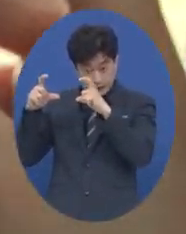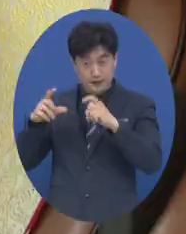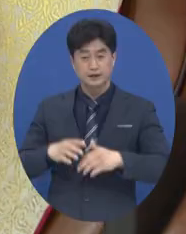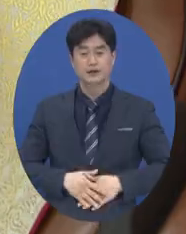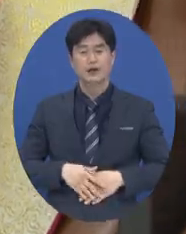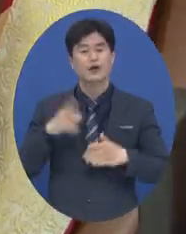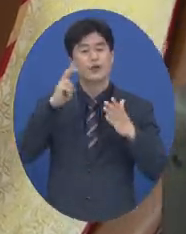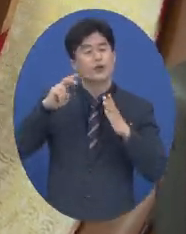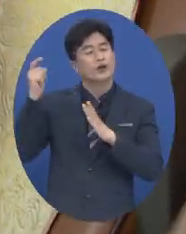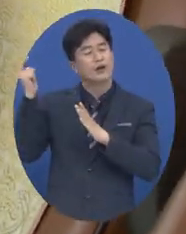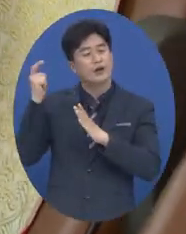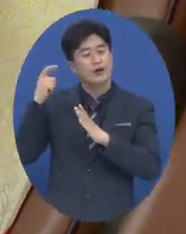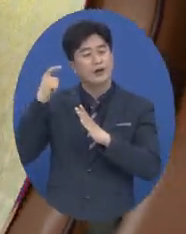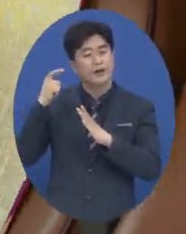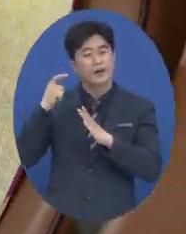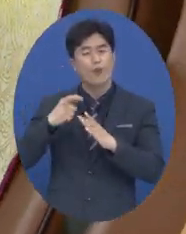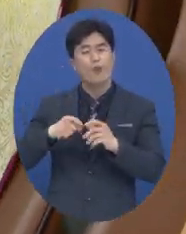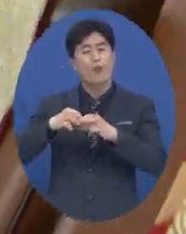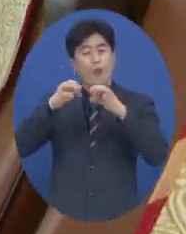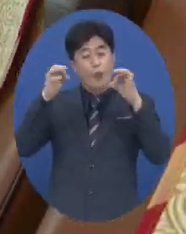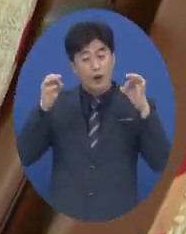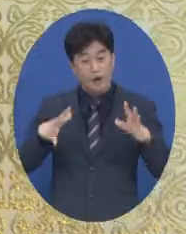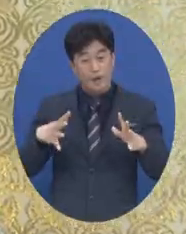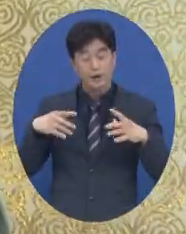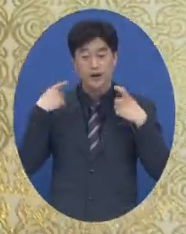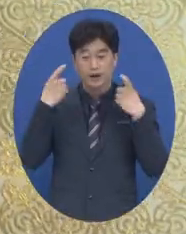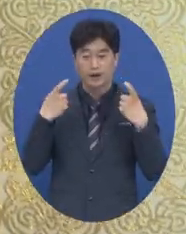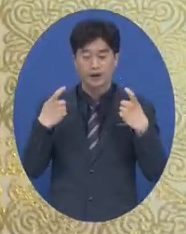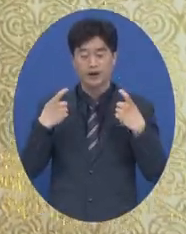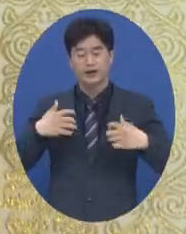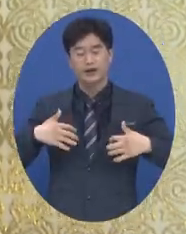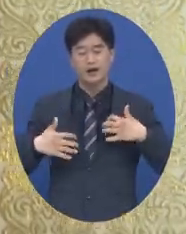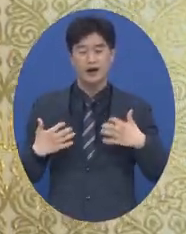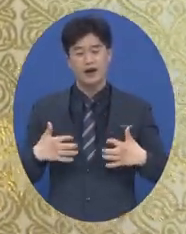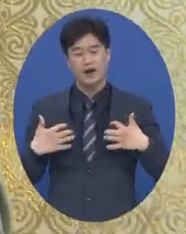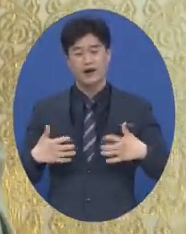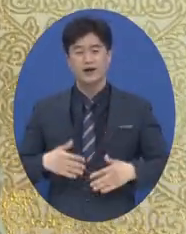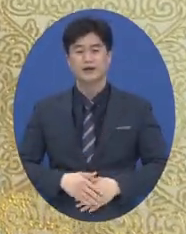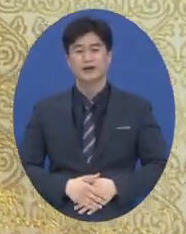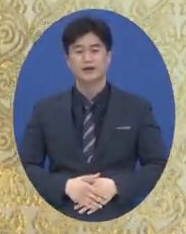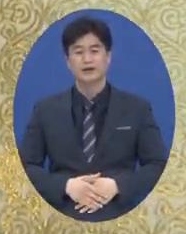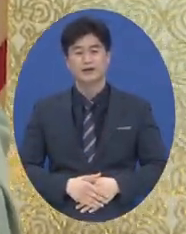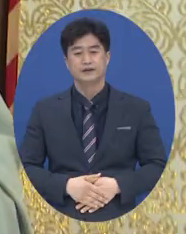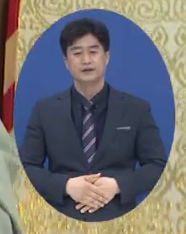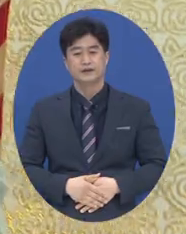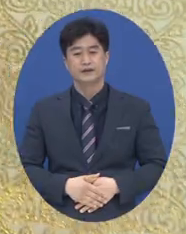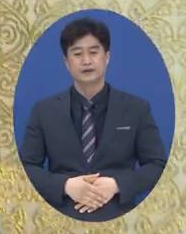하고 노래를 들으면서 모처럼만의 여행이 주는 흥에 흠뻑 취했습니다.